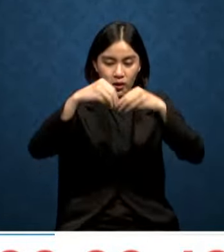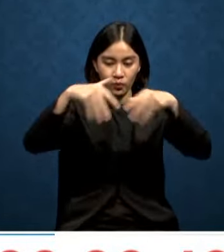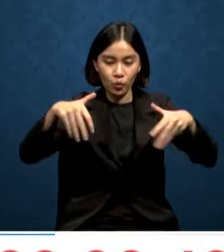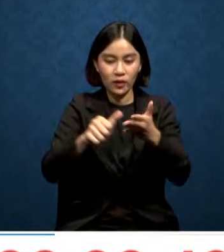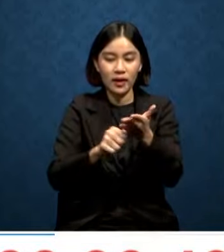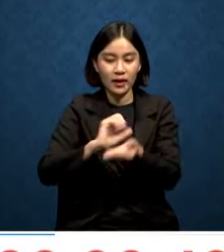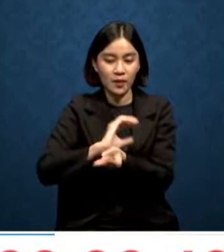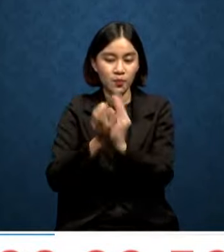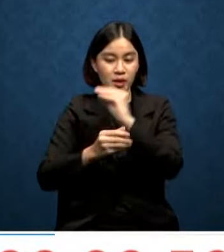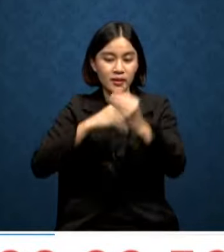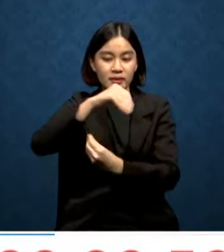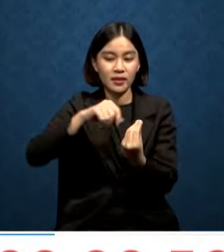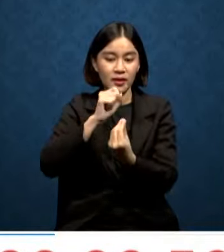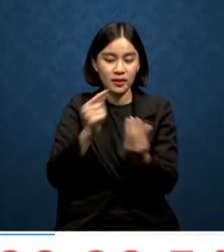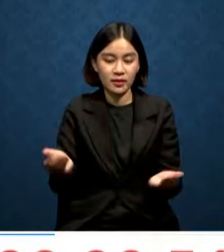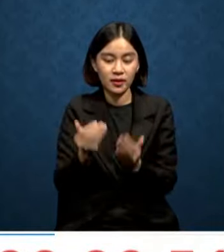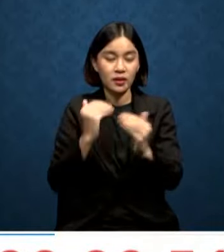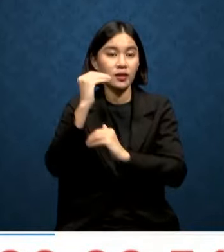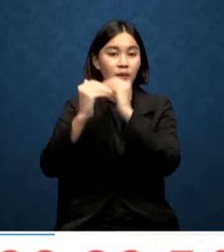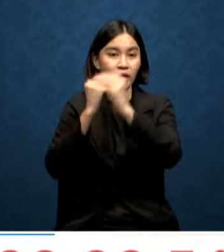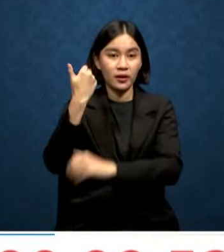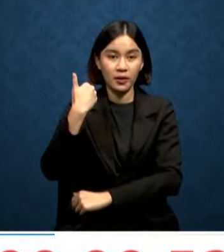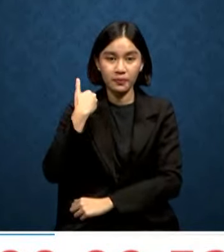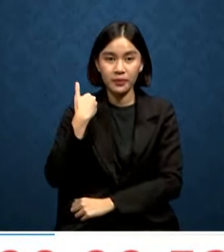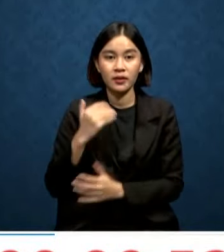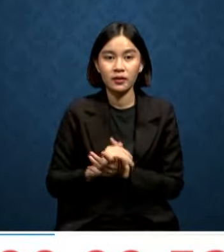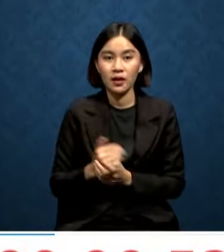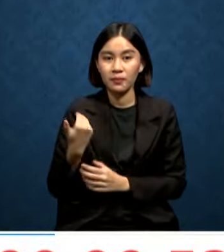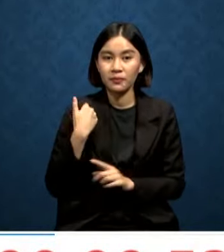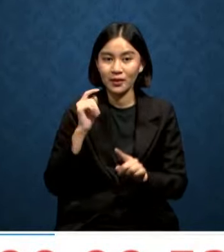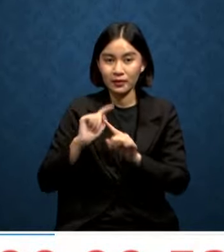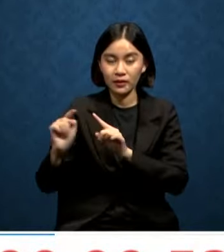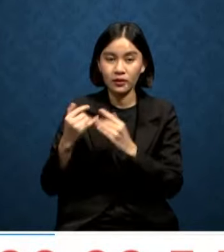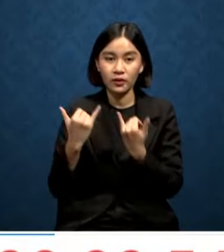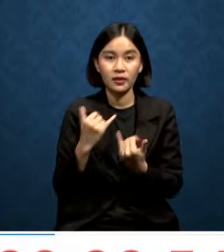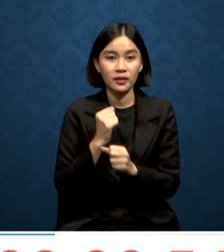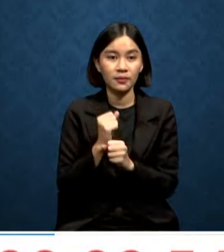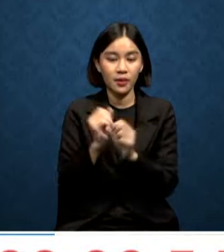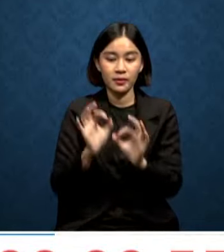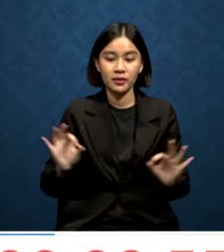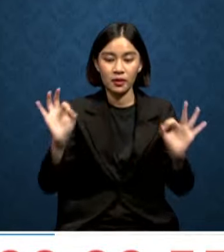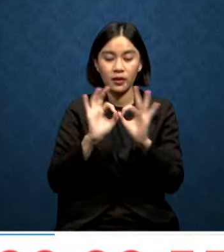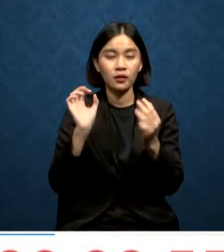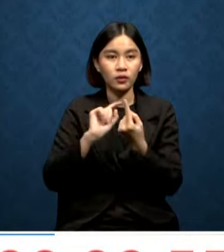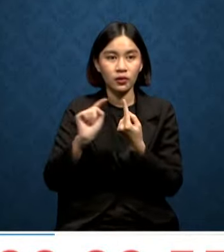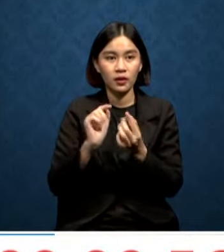ษฐกิจเพื่อที่จะขับเคลื่อนเศรษฐกิจไปข้างหน้านะครับมีอีกหลายสิ่งหลายอย่างที่เราทำโดยเฉพาะในเรื่อง